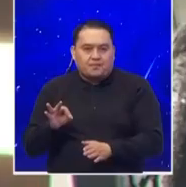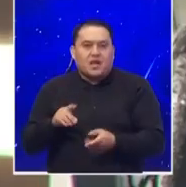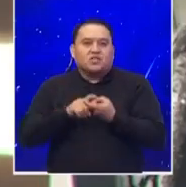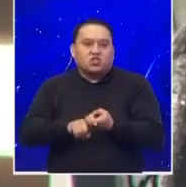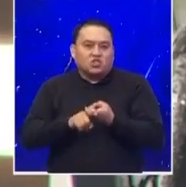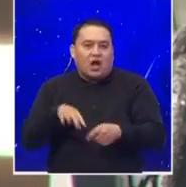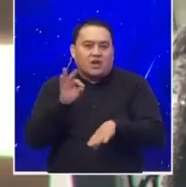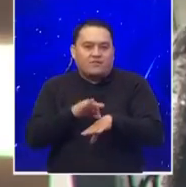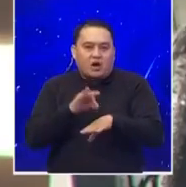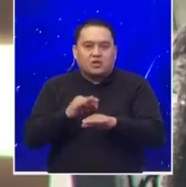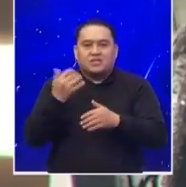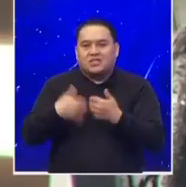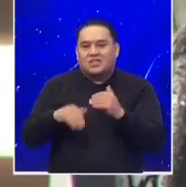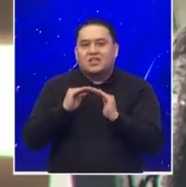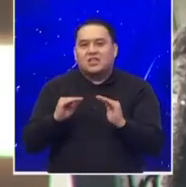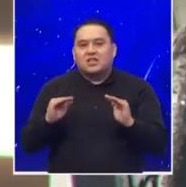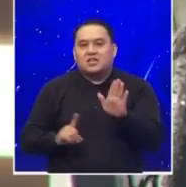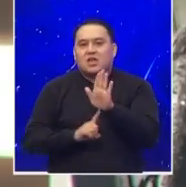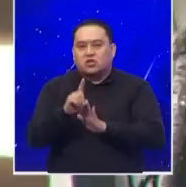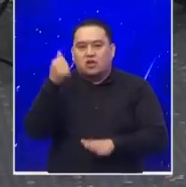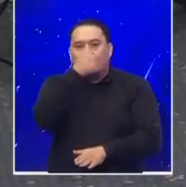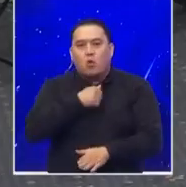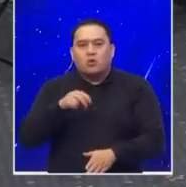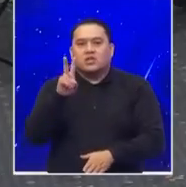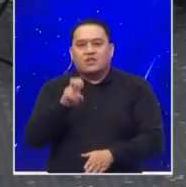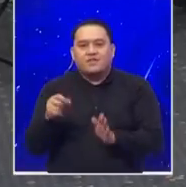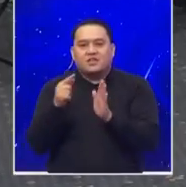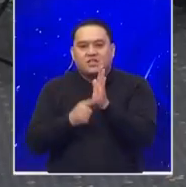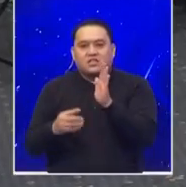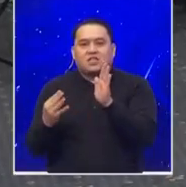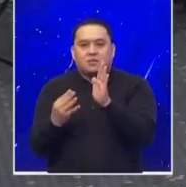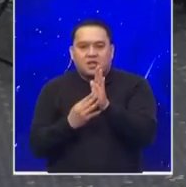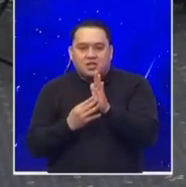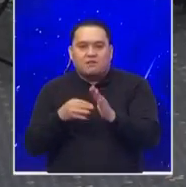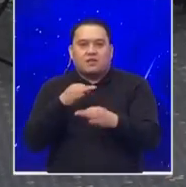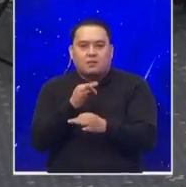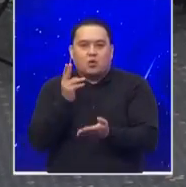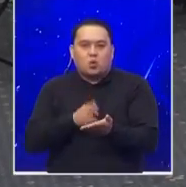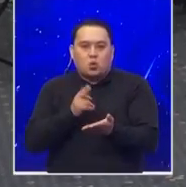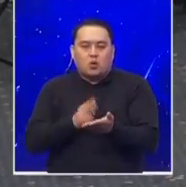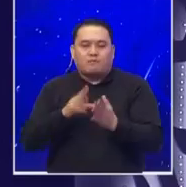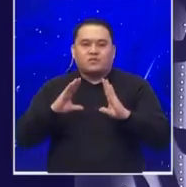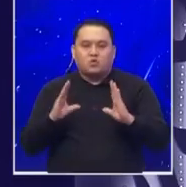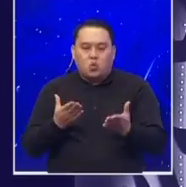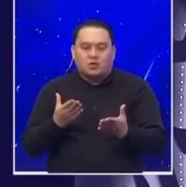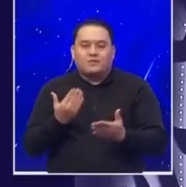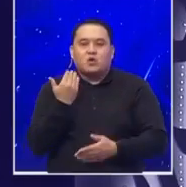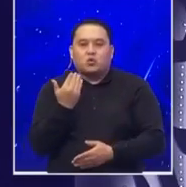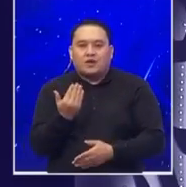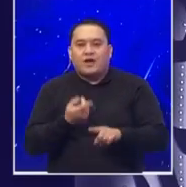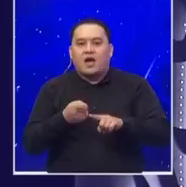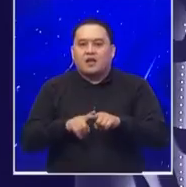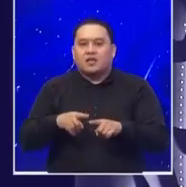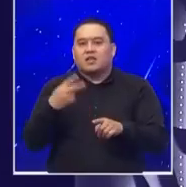0,7%. Заражаемость среди учеников с начала учебного года составляет 279 лабораторно подтвержденных